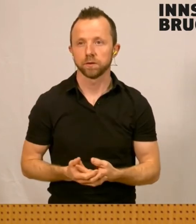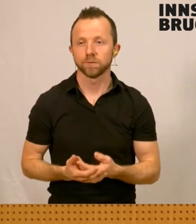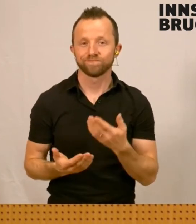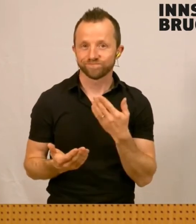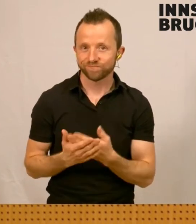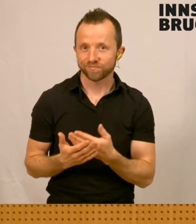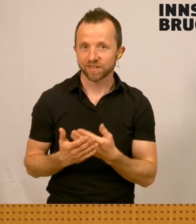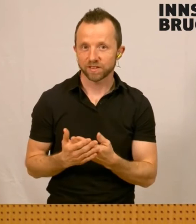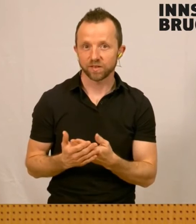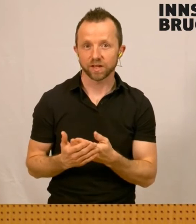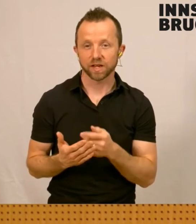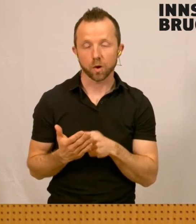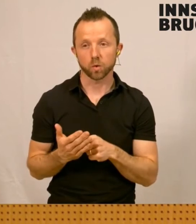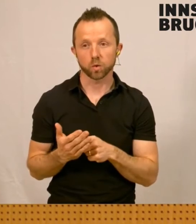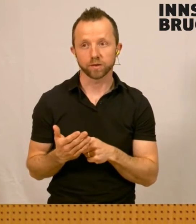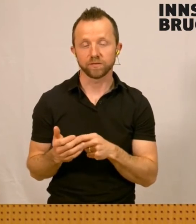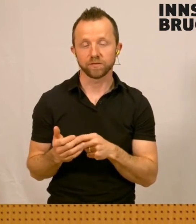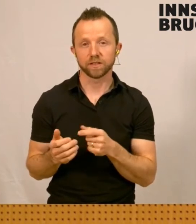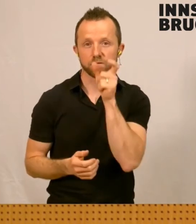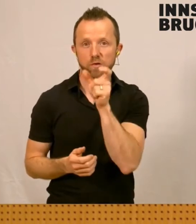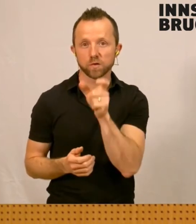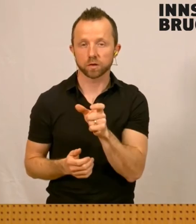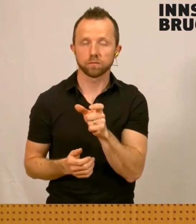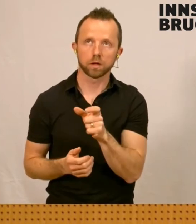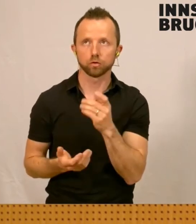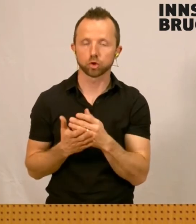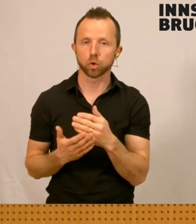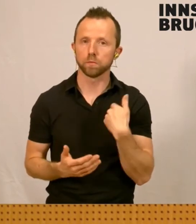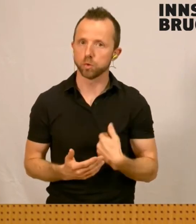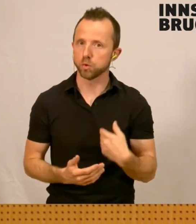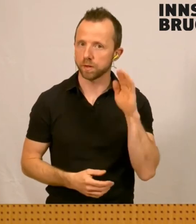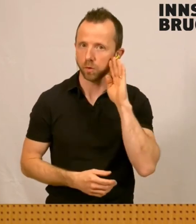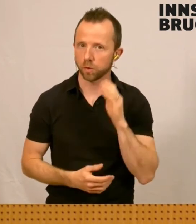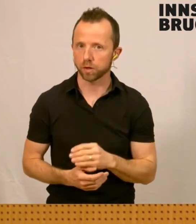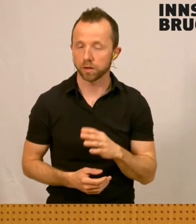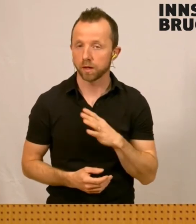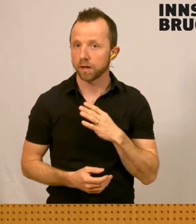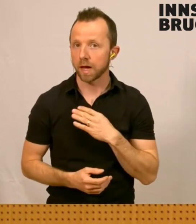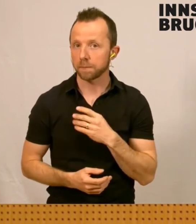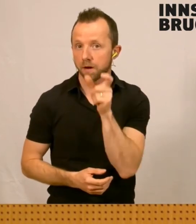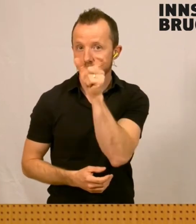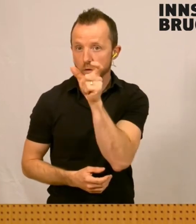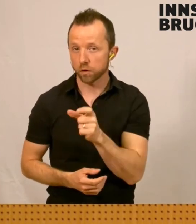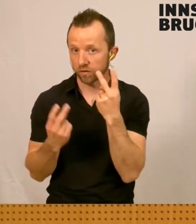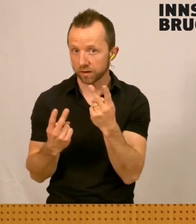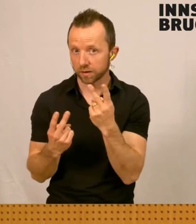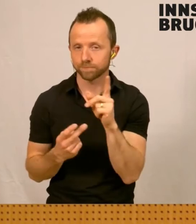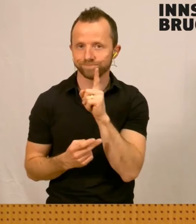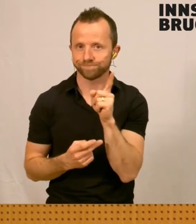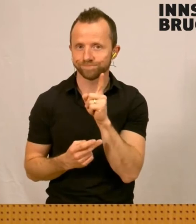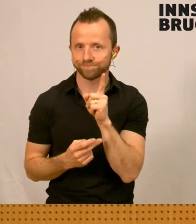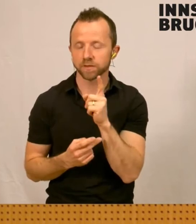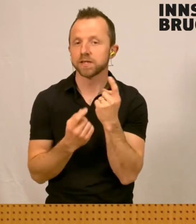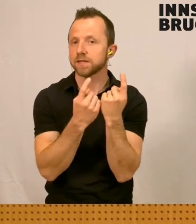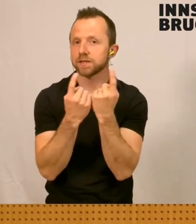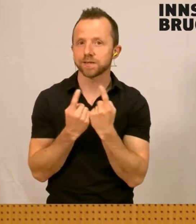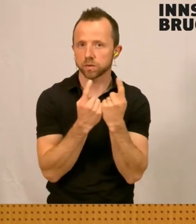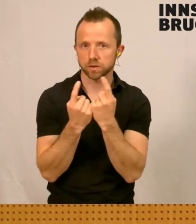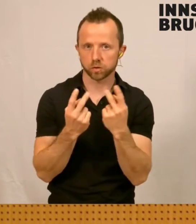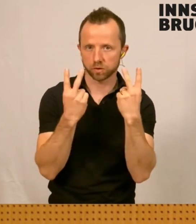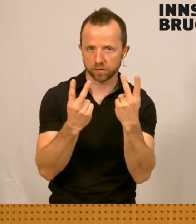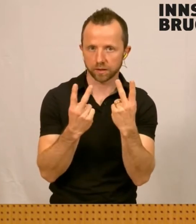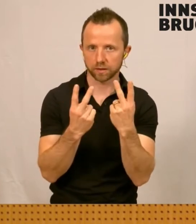auch strapazierte Begriffe sind. Nicht aber die Begriffe sind das Wichtige, sondern die Situation,